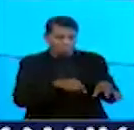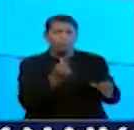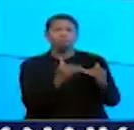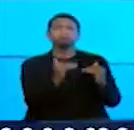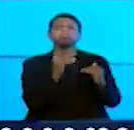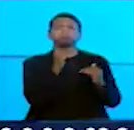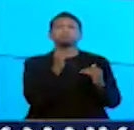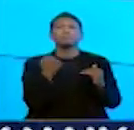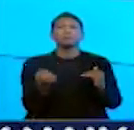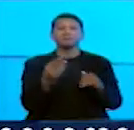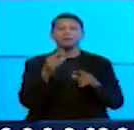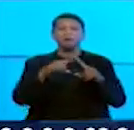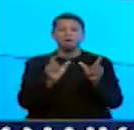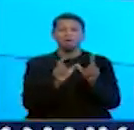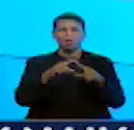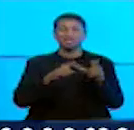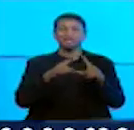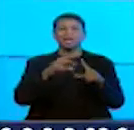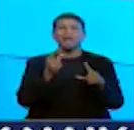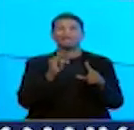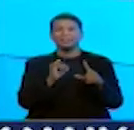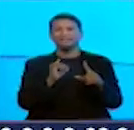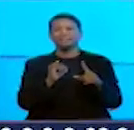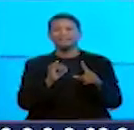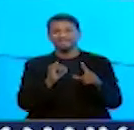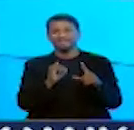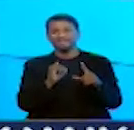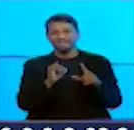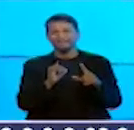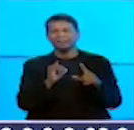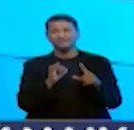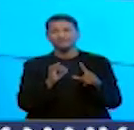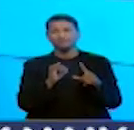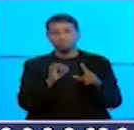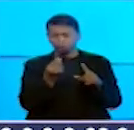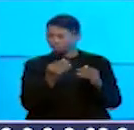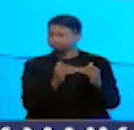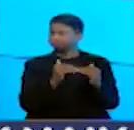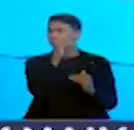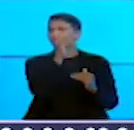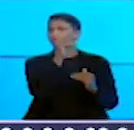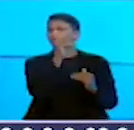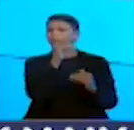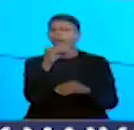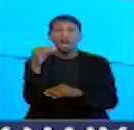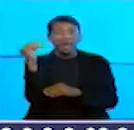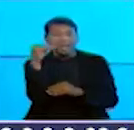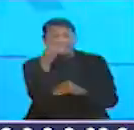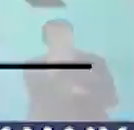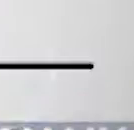misalnya, harga komoditi ayam potong naik sejak 2 minggu terakhir. Kenaikan harga berkisar Rp5.000 per